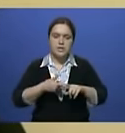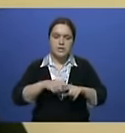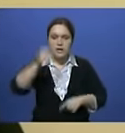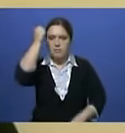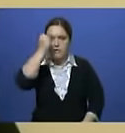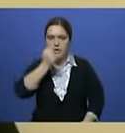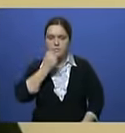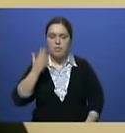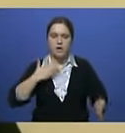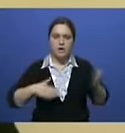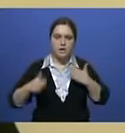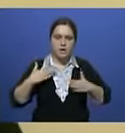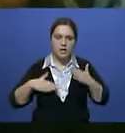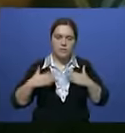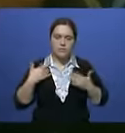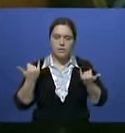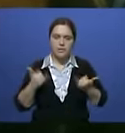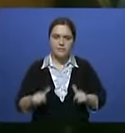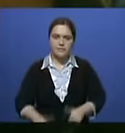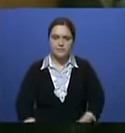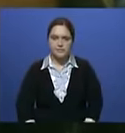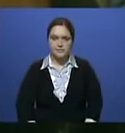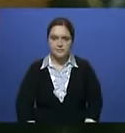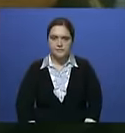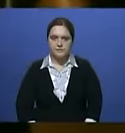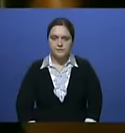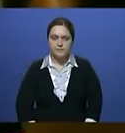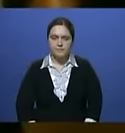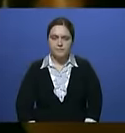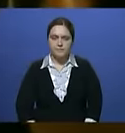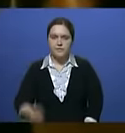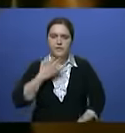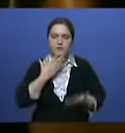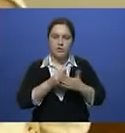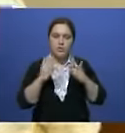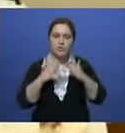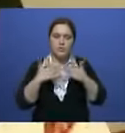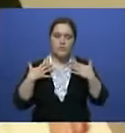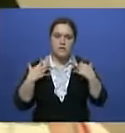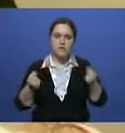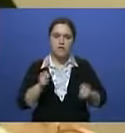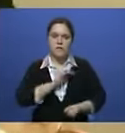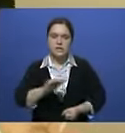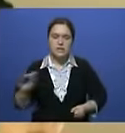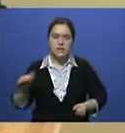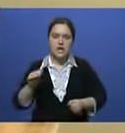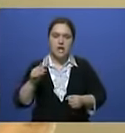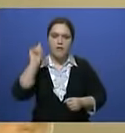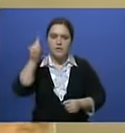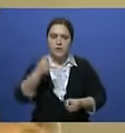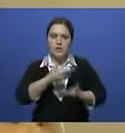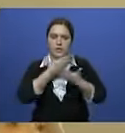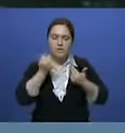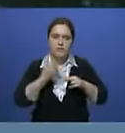Мы очень рады мы в шоке как говорят родители свой дом семья Здоровые дети Мирное Небо над головой это